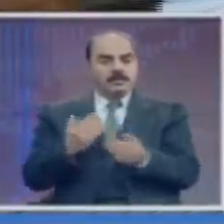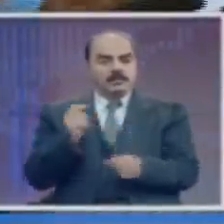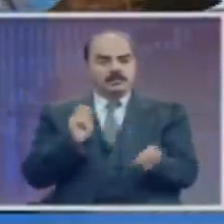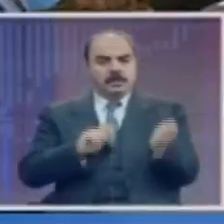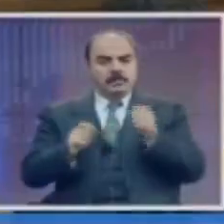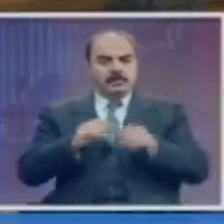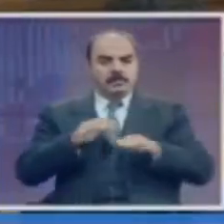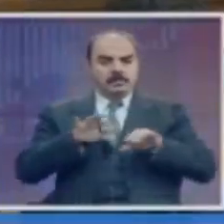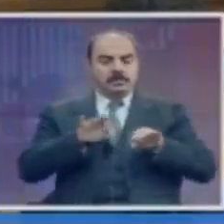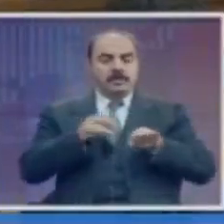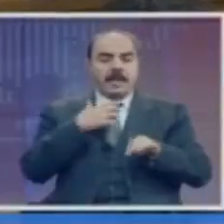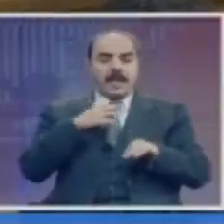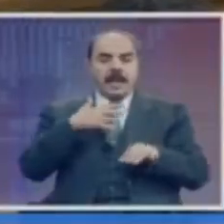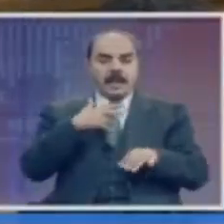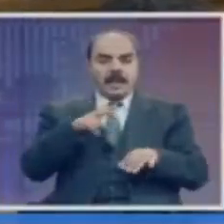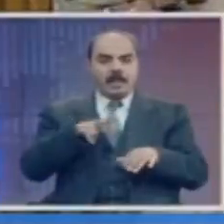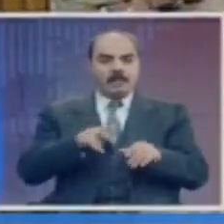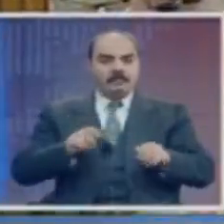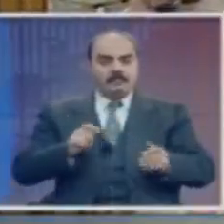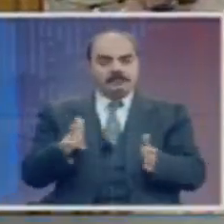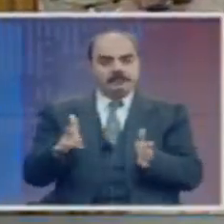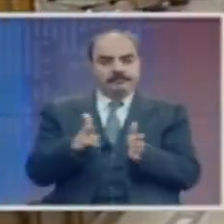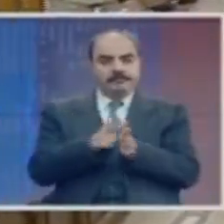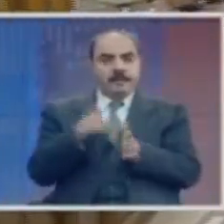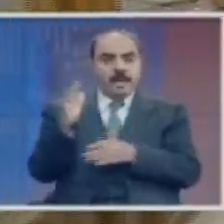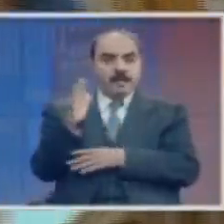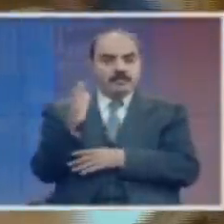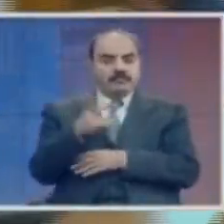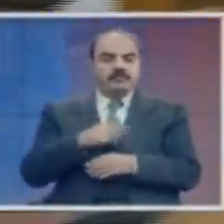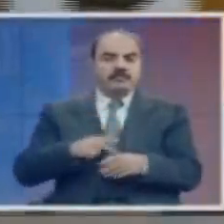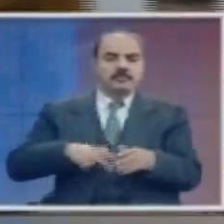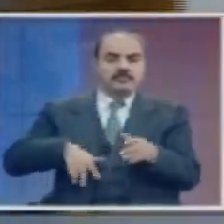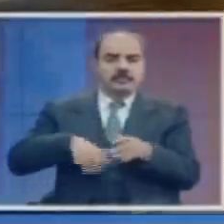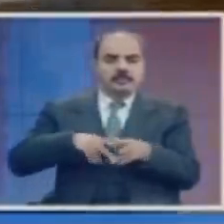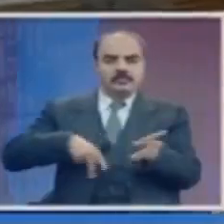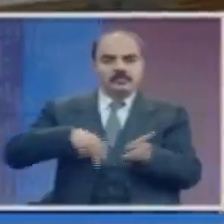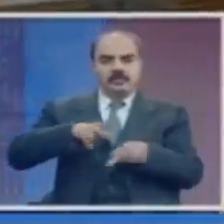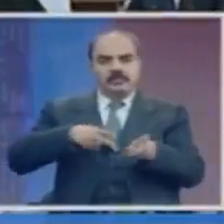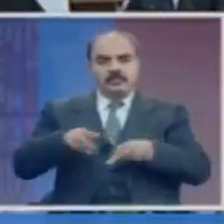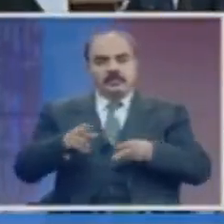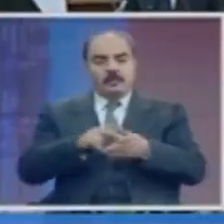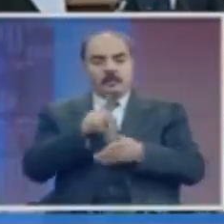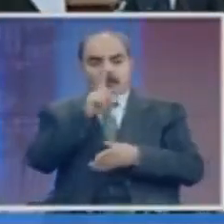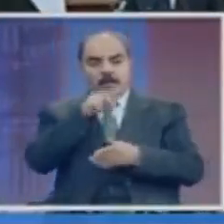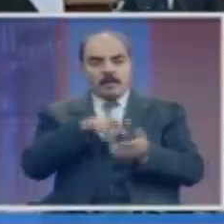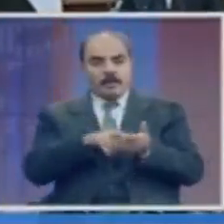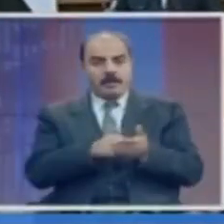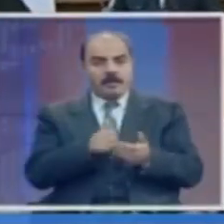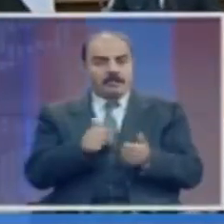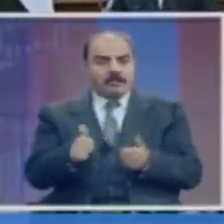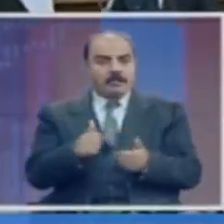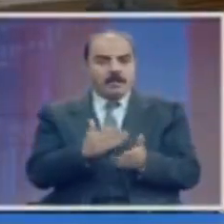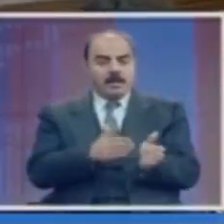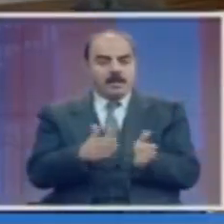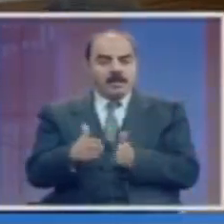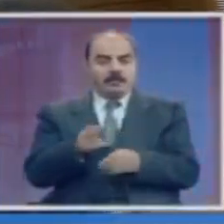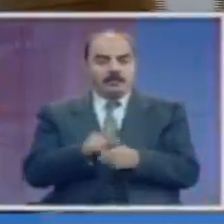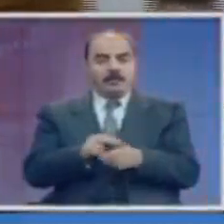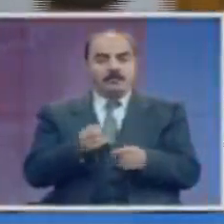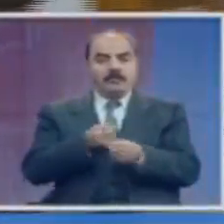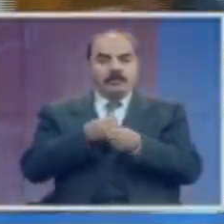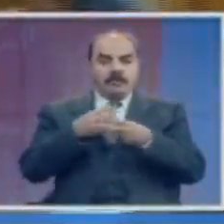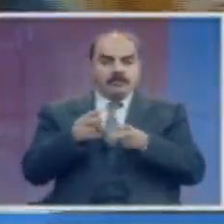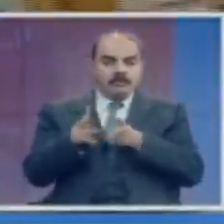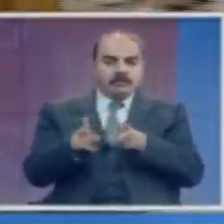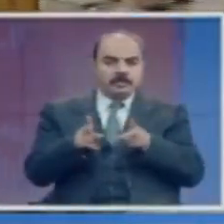العمل بمدينة الجلالة وتطوير ميناء العريش وشبكة الطرق والمحاور بمحيط محافظة القاهرة بما فيها